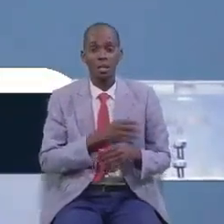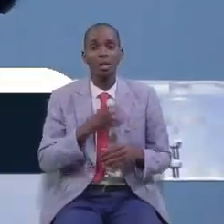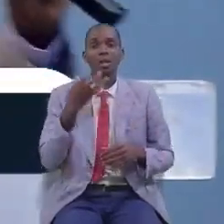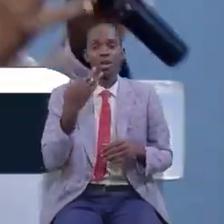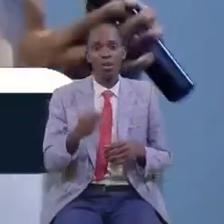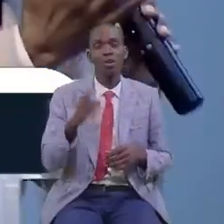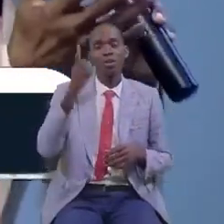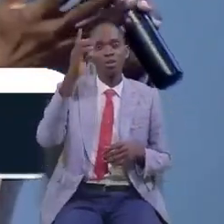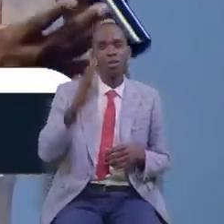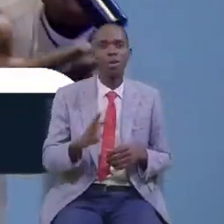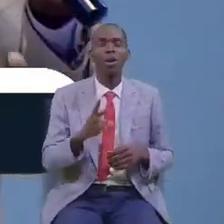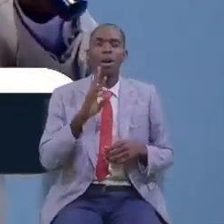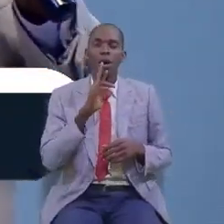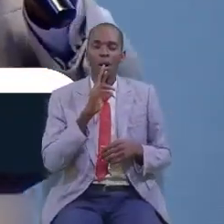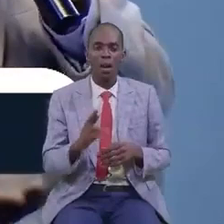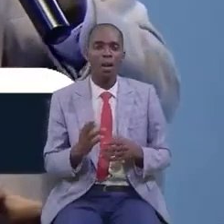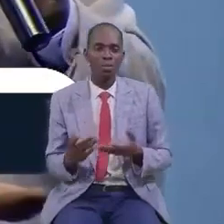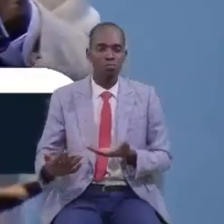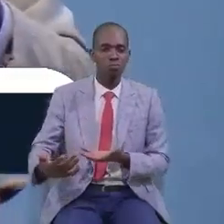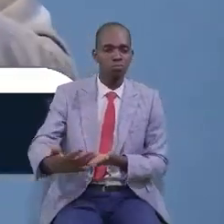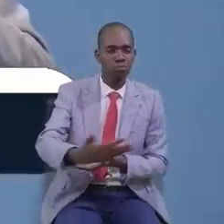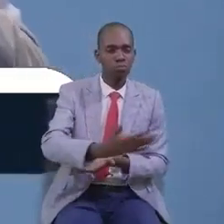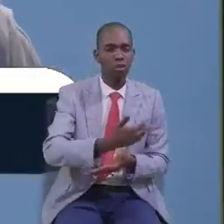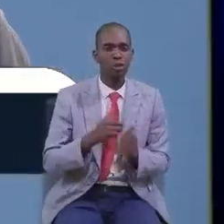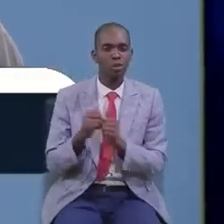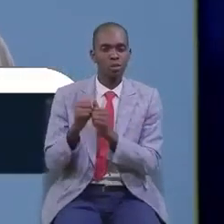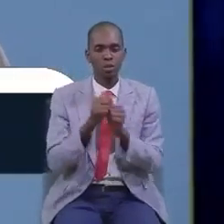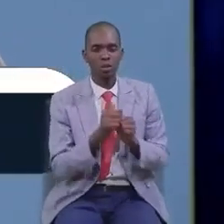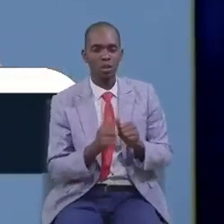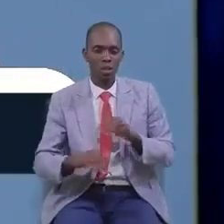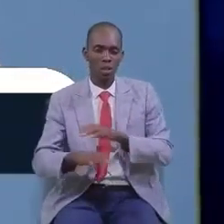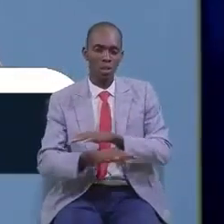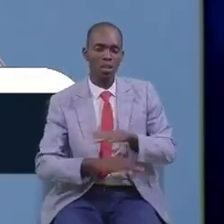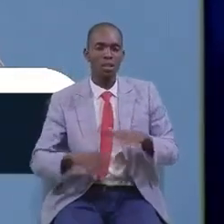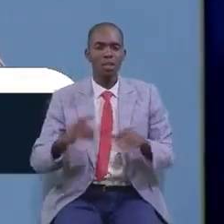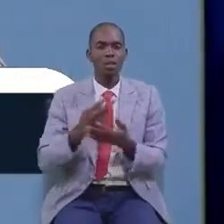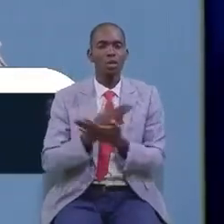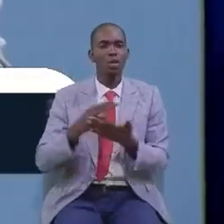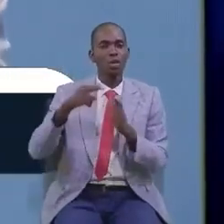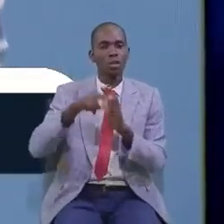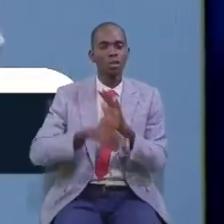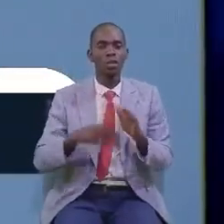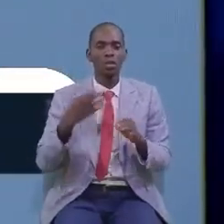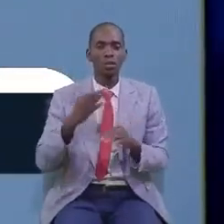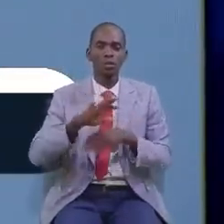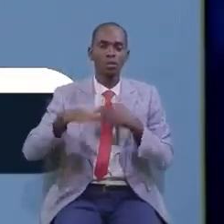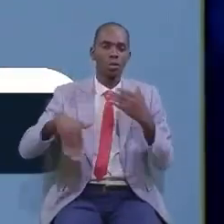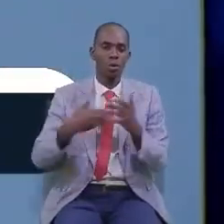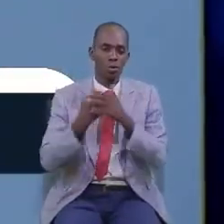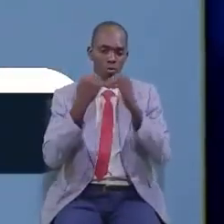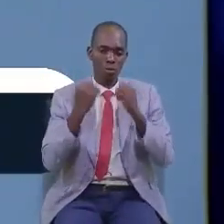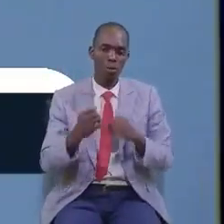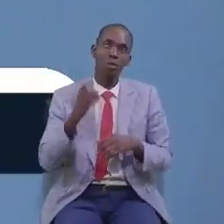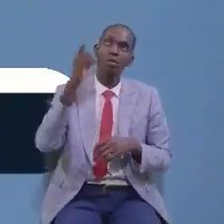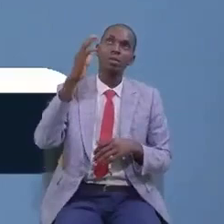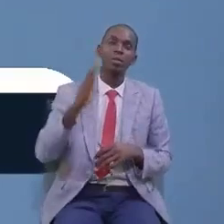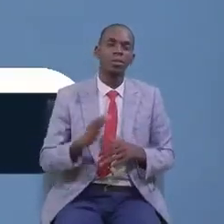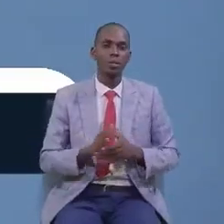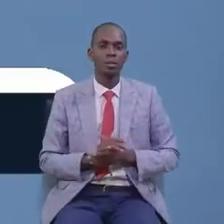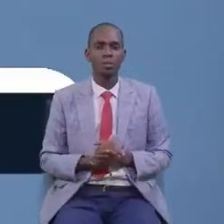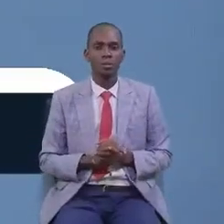God are gathered together under the holiness of the Almighty. దేవుని ఔన్నత్య